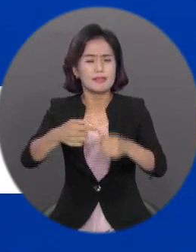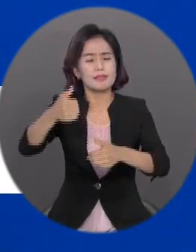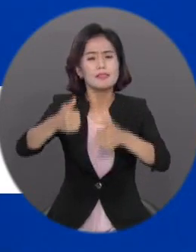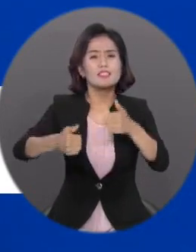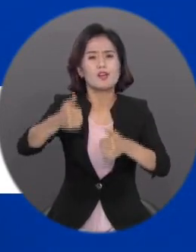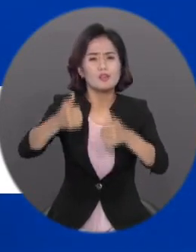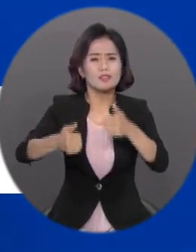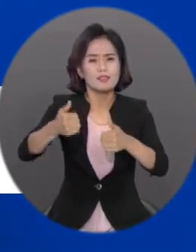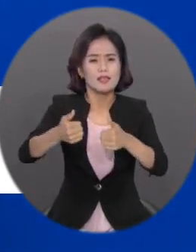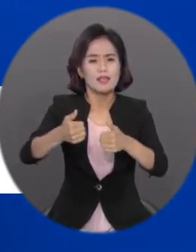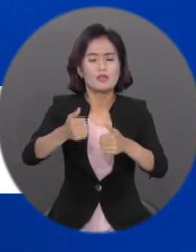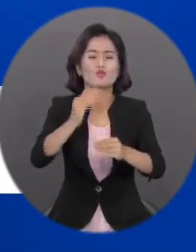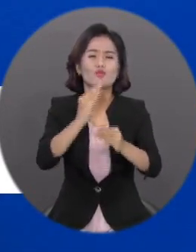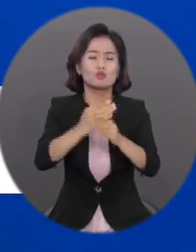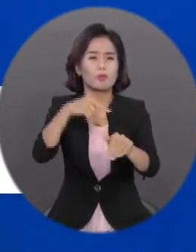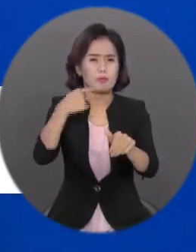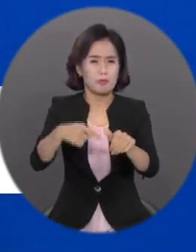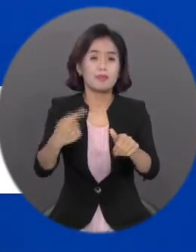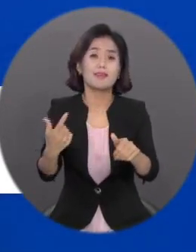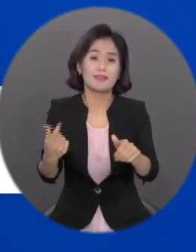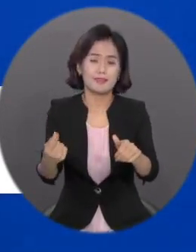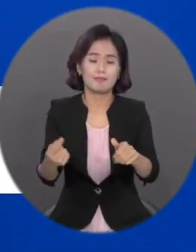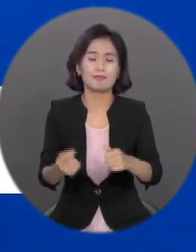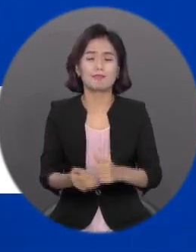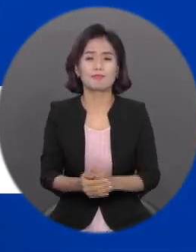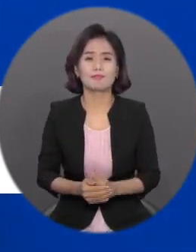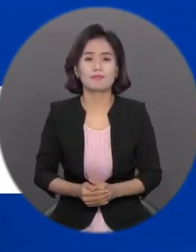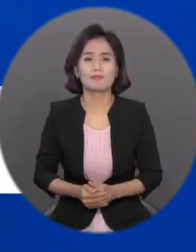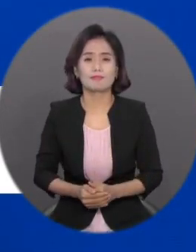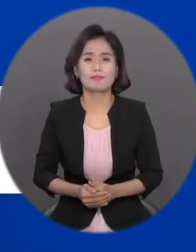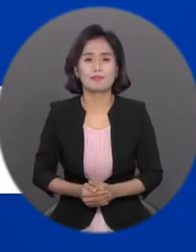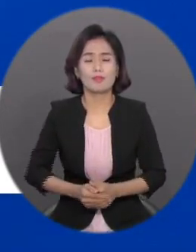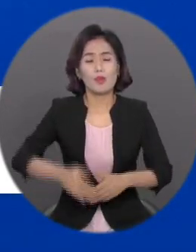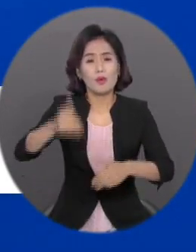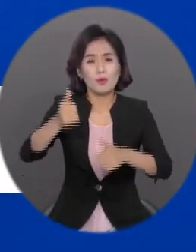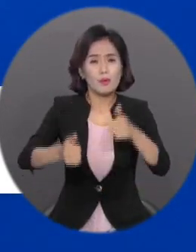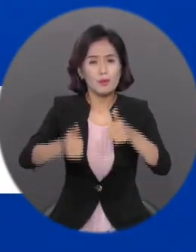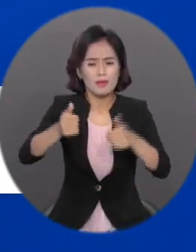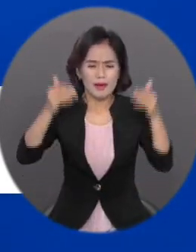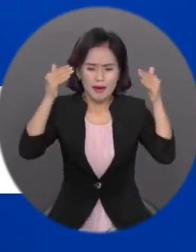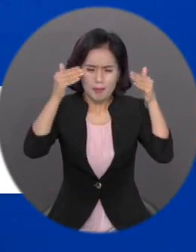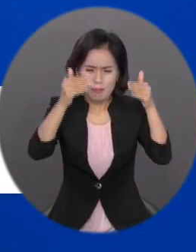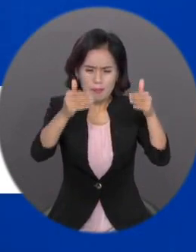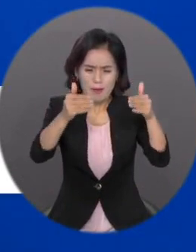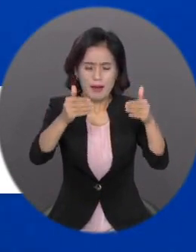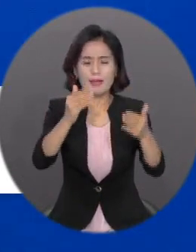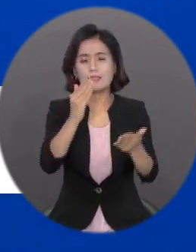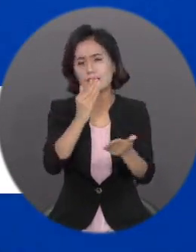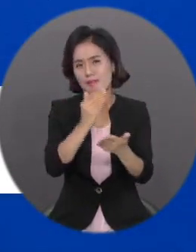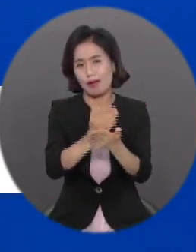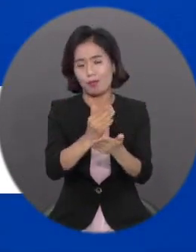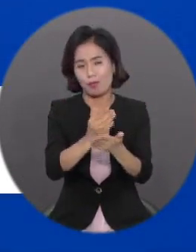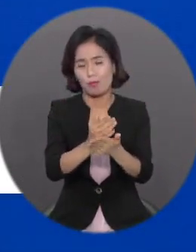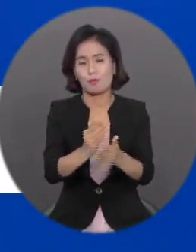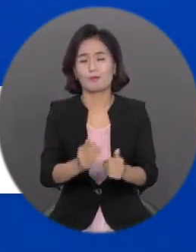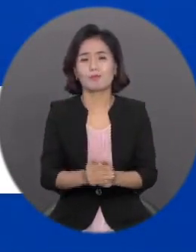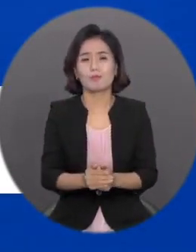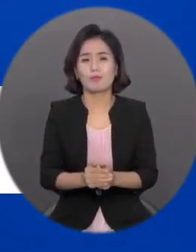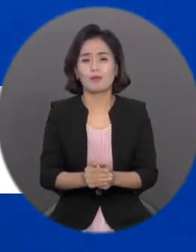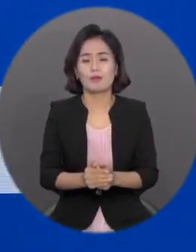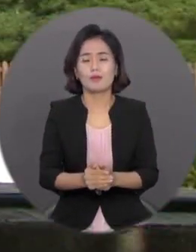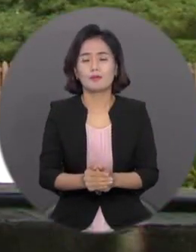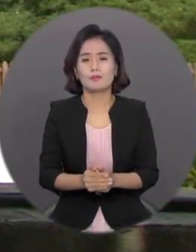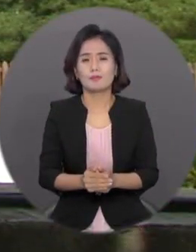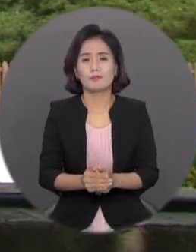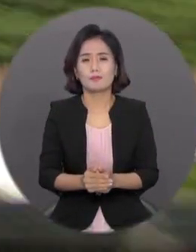경쟁 중심의 교육이었지 않는가 이렇게 봅니다. 경쟁 지향적인 이러한 교육을 이